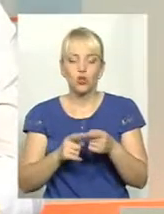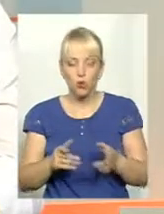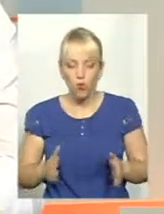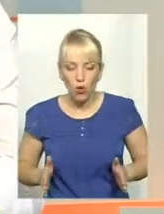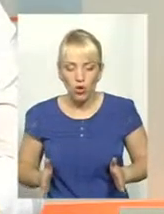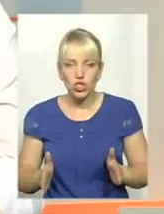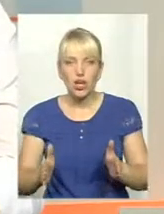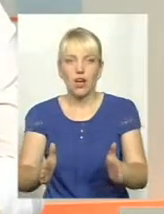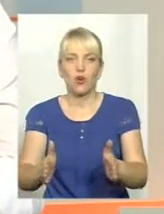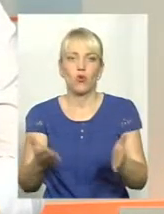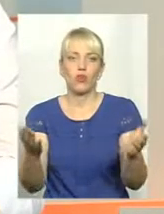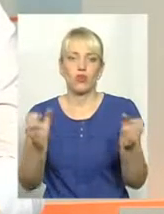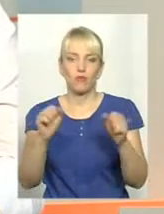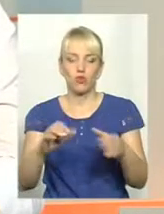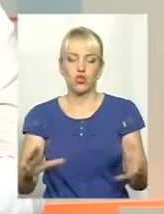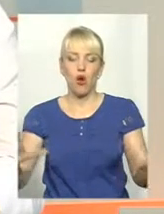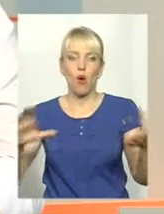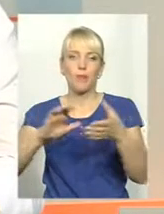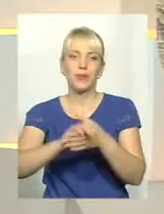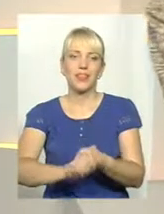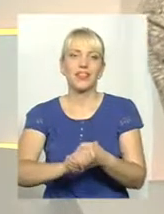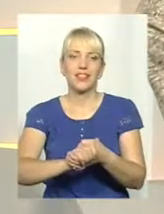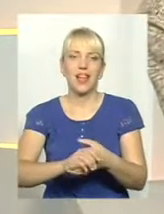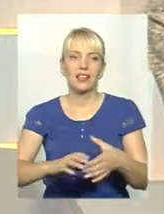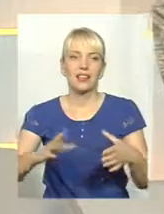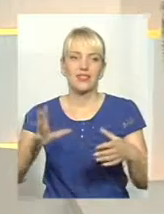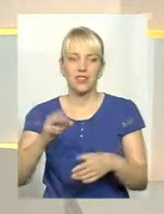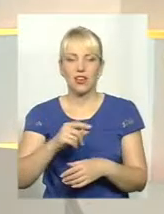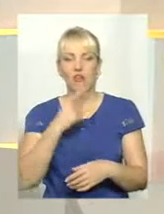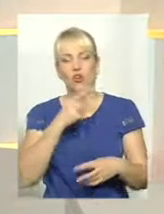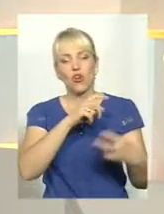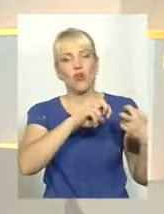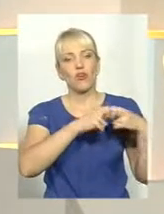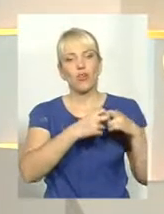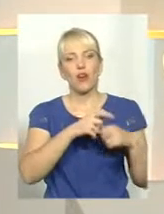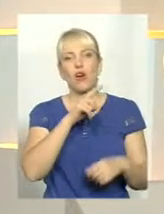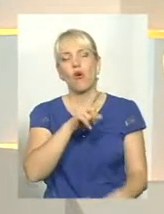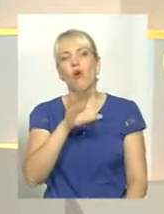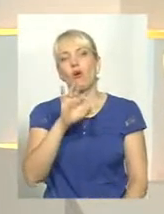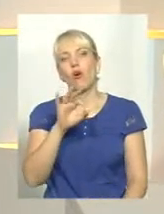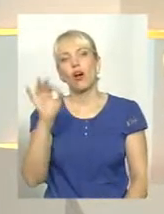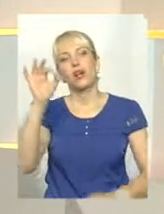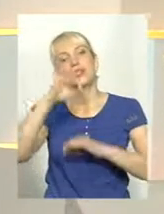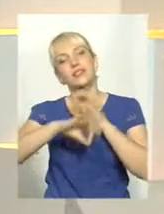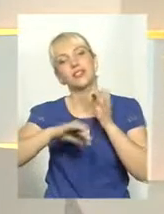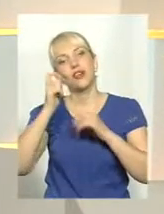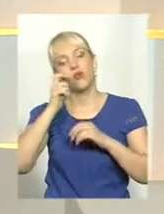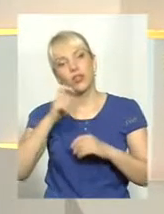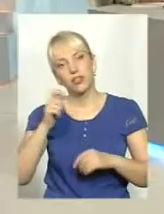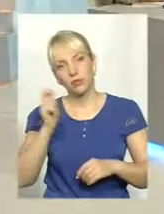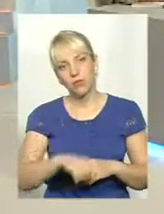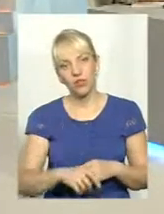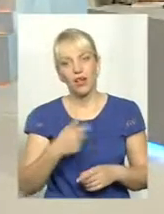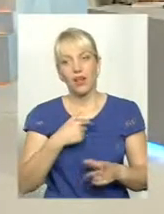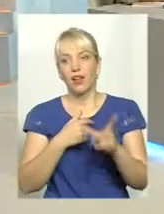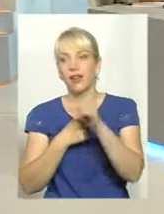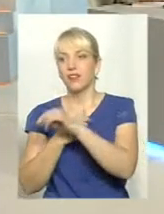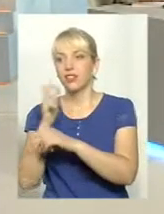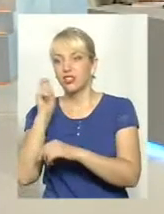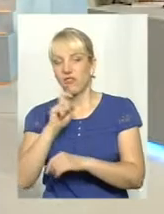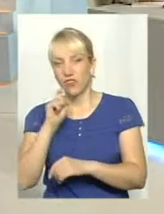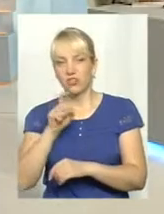зобразити в нашому бренді, щоб це було зрозуміло. Можливо, хотіли підкреслити оцим словом перехрестя, що ми саме знаходимося на тому